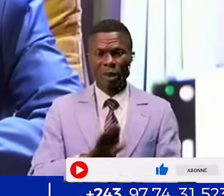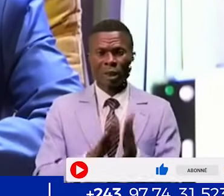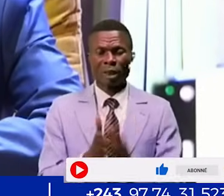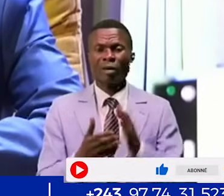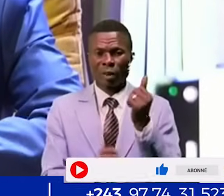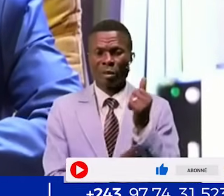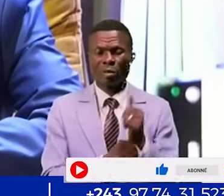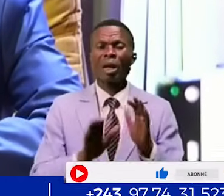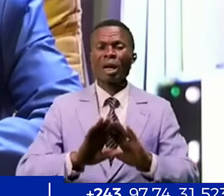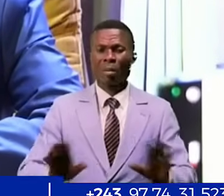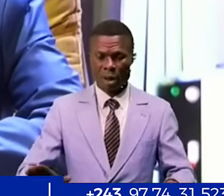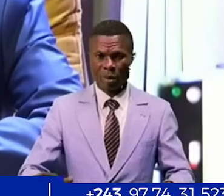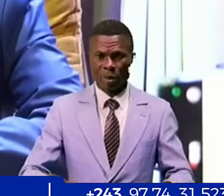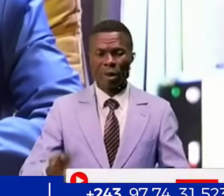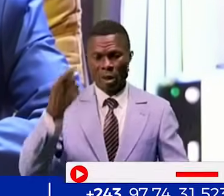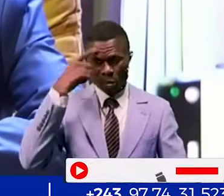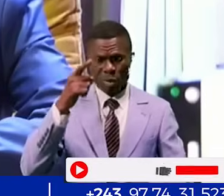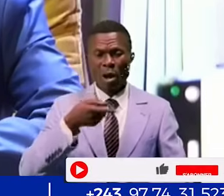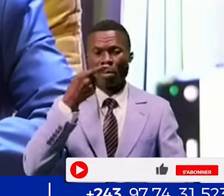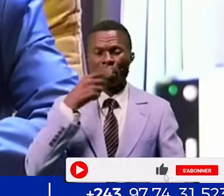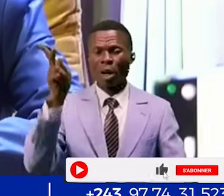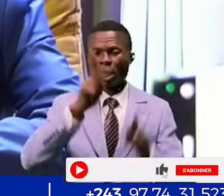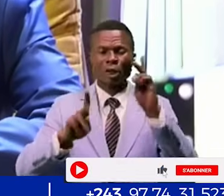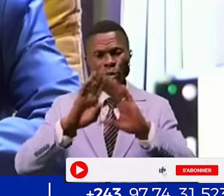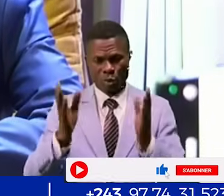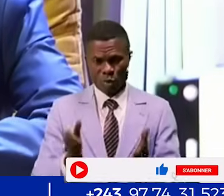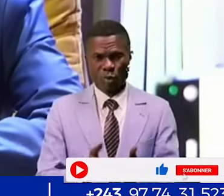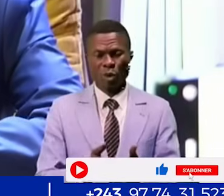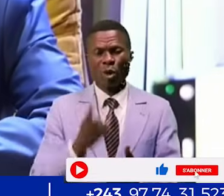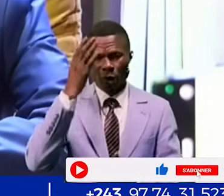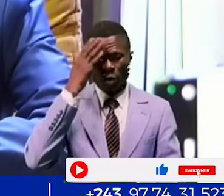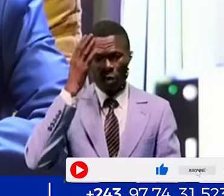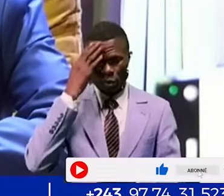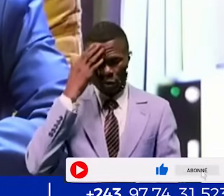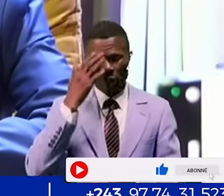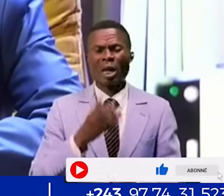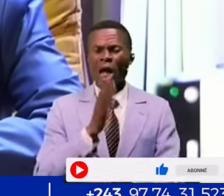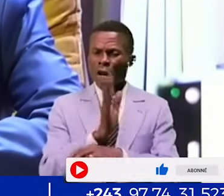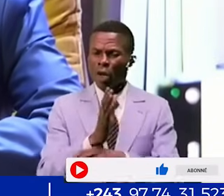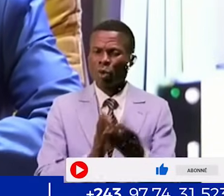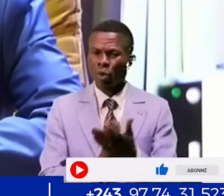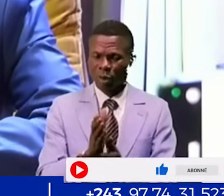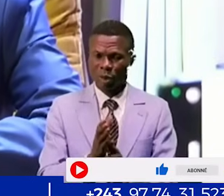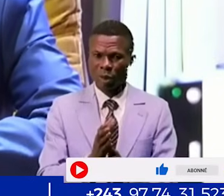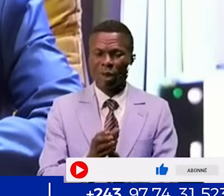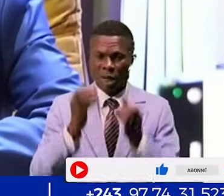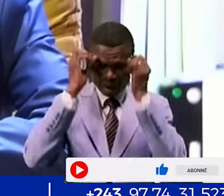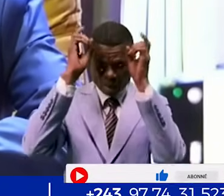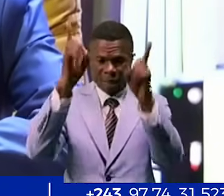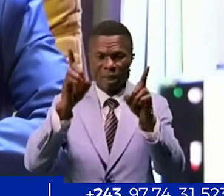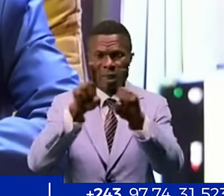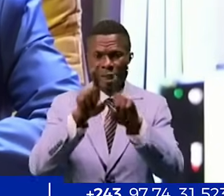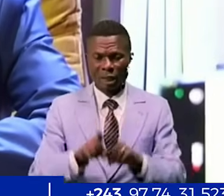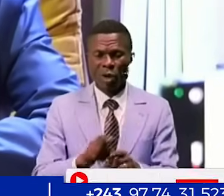personnes habilitées à bien parler à la population pour la moralisation, pour l'éducation